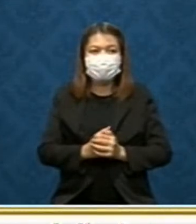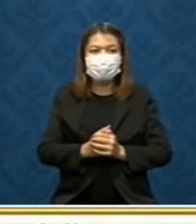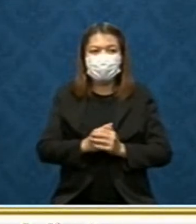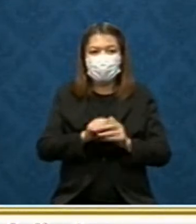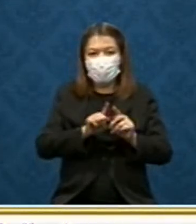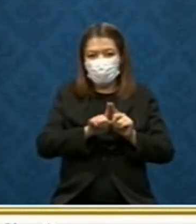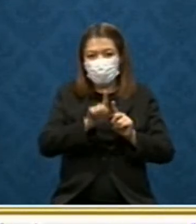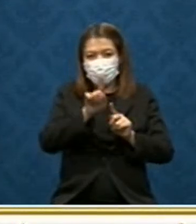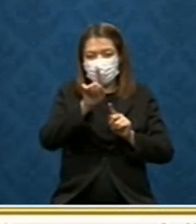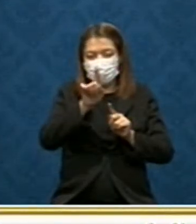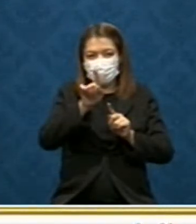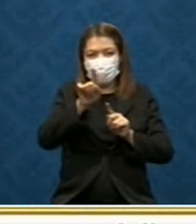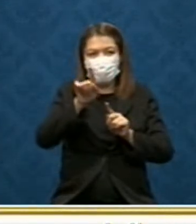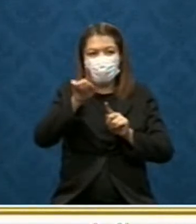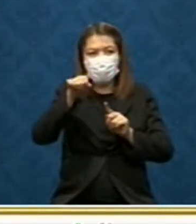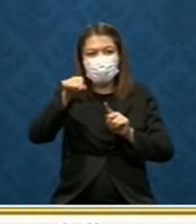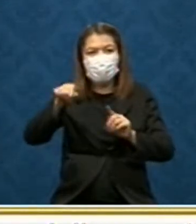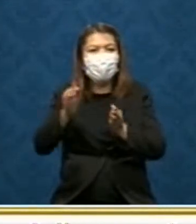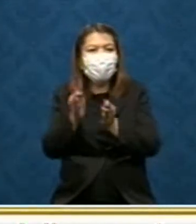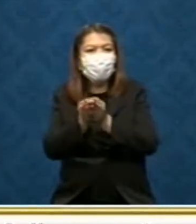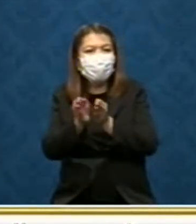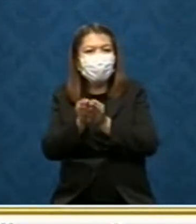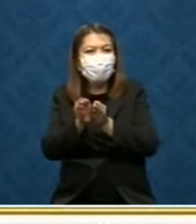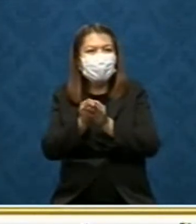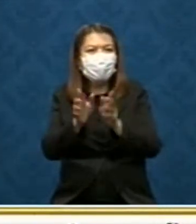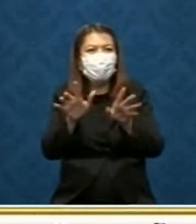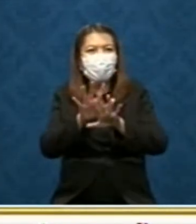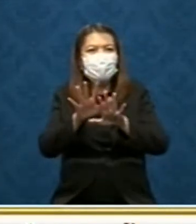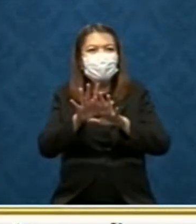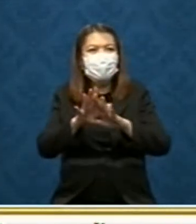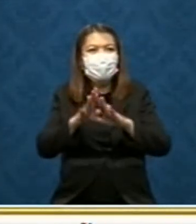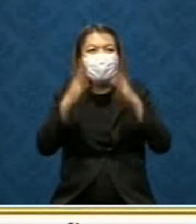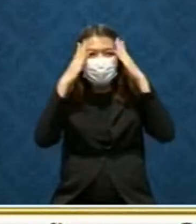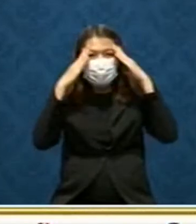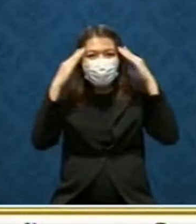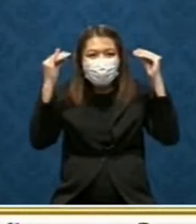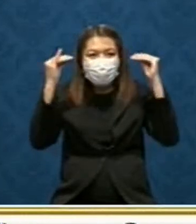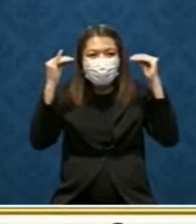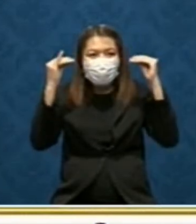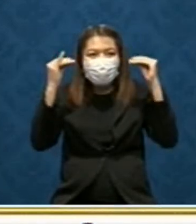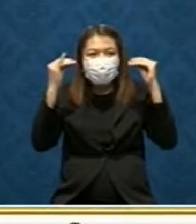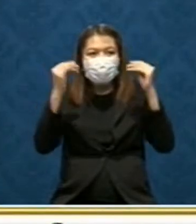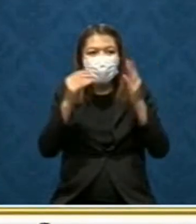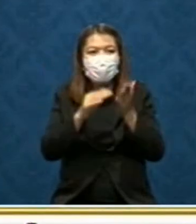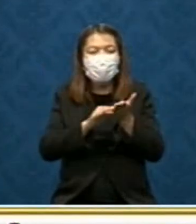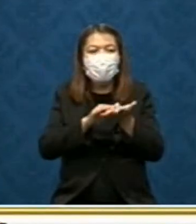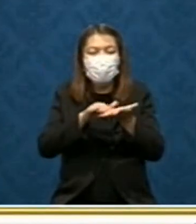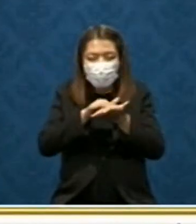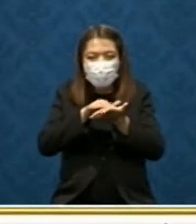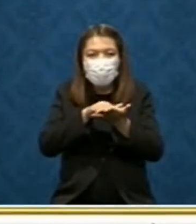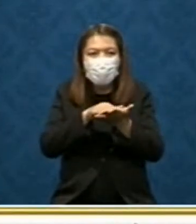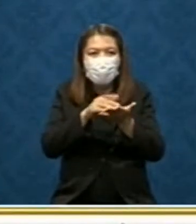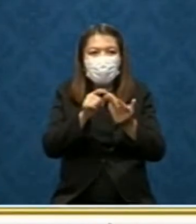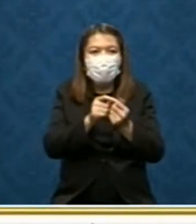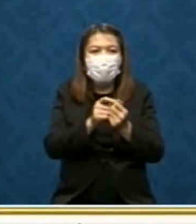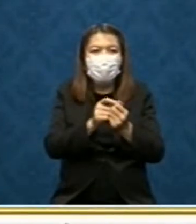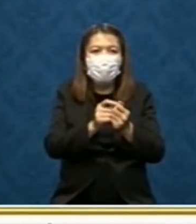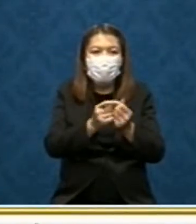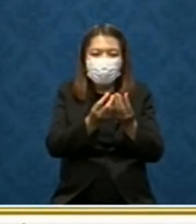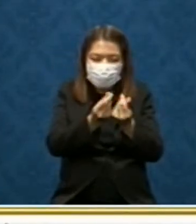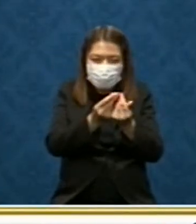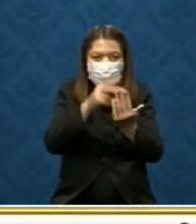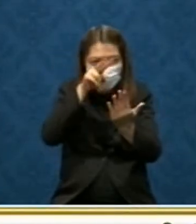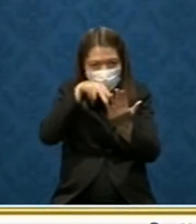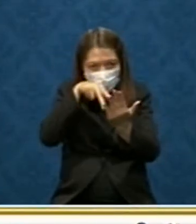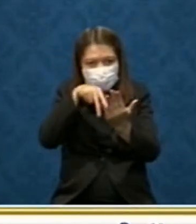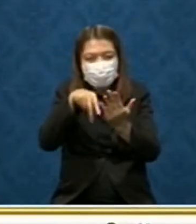ไปนะอันนี้คือรวมเพิม variance in'sทุกๆันนะคะ ขณิ สาตย์ การอ่าน วิยาศาต์ถ้